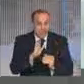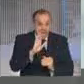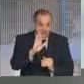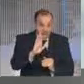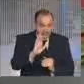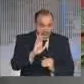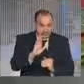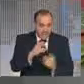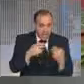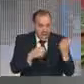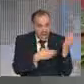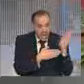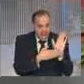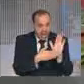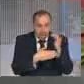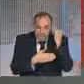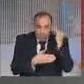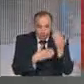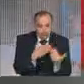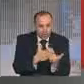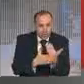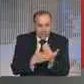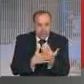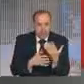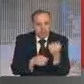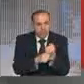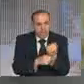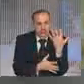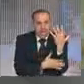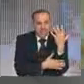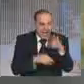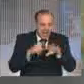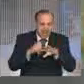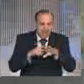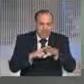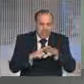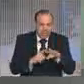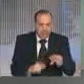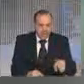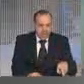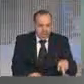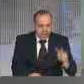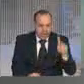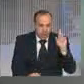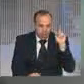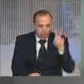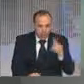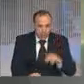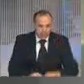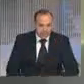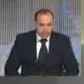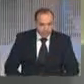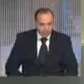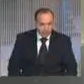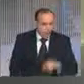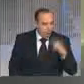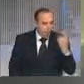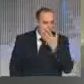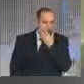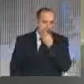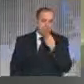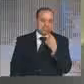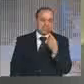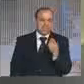مناسبه لعرض ابتكارات المتحصله على الخمسه الذهبيه لسنه 13 و2000 الناس الكل عجبتهم